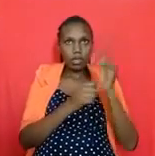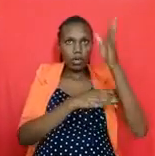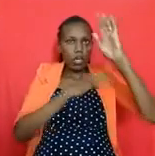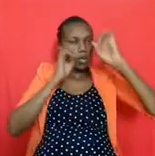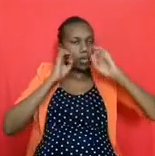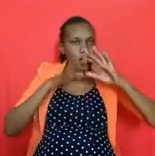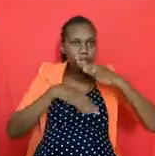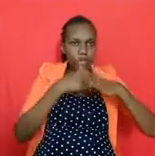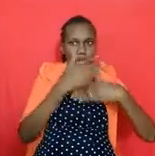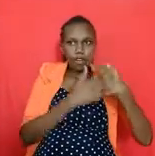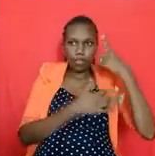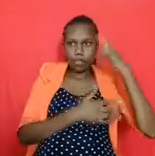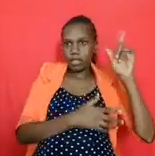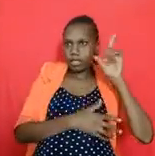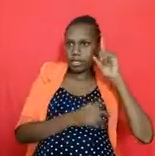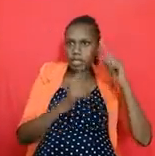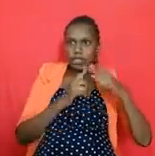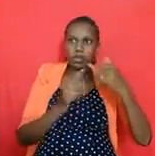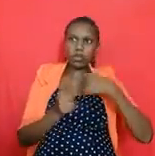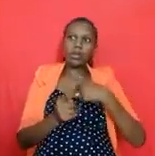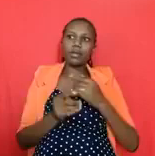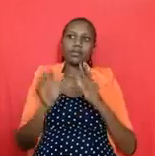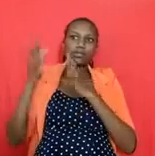akimurathime guthikiriria